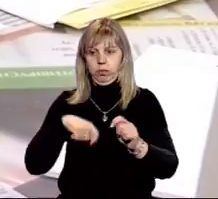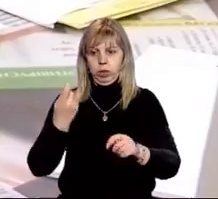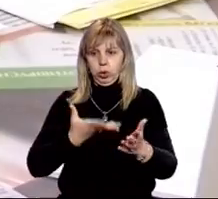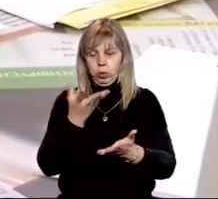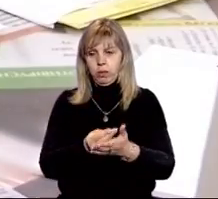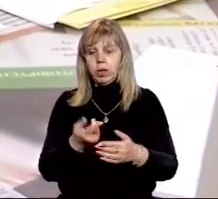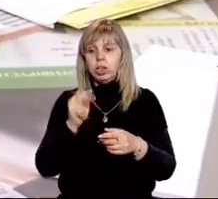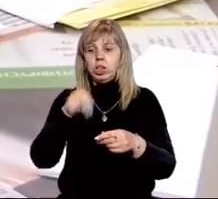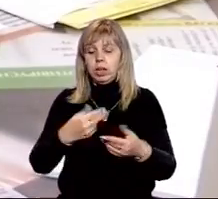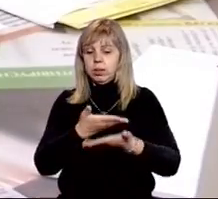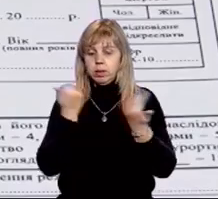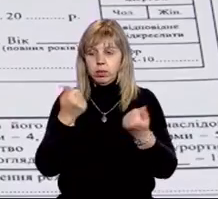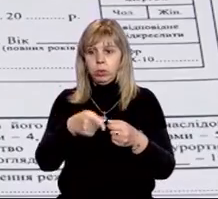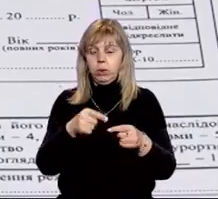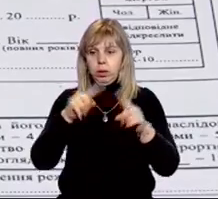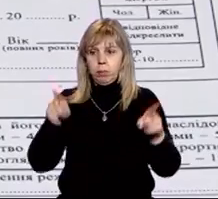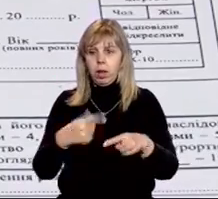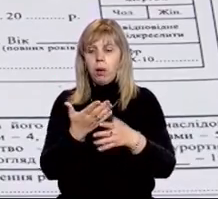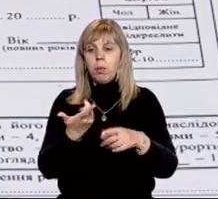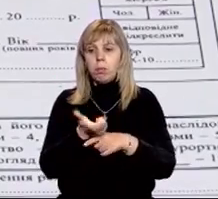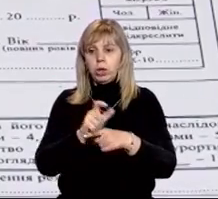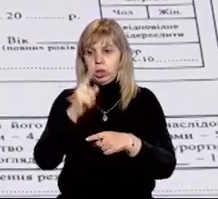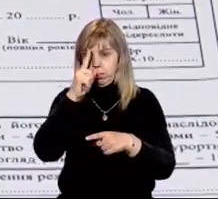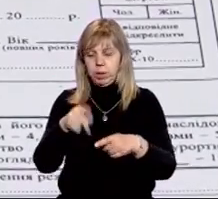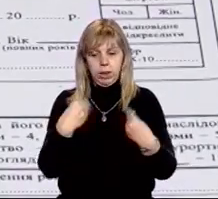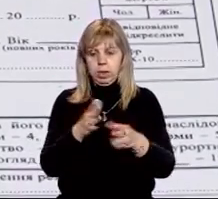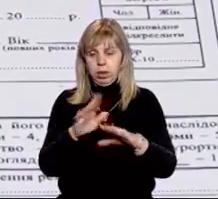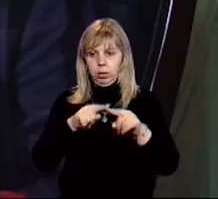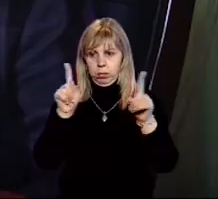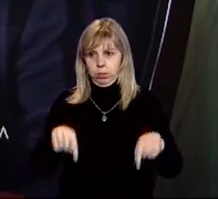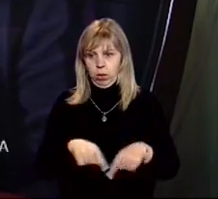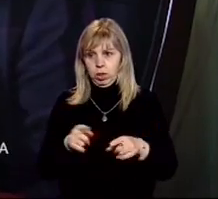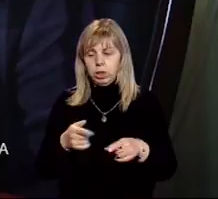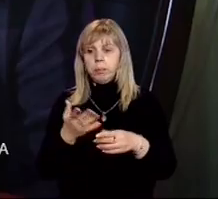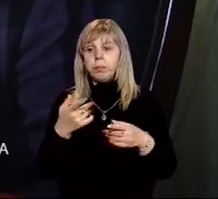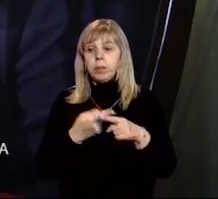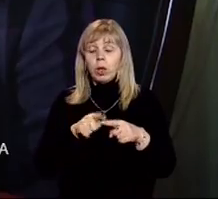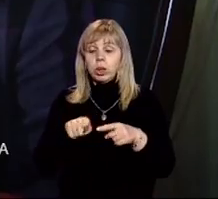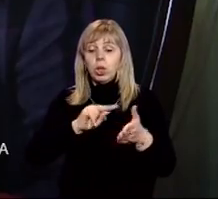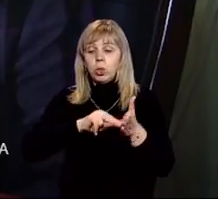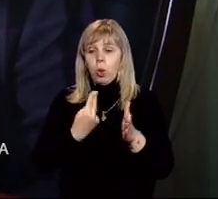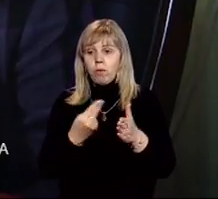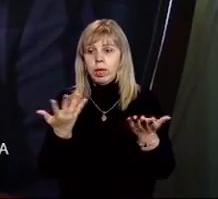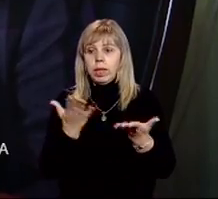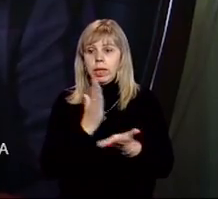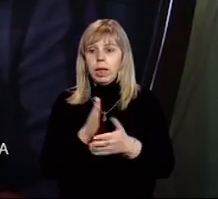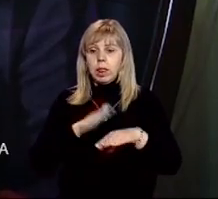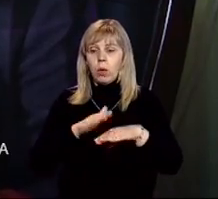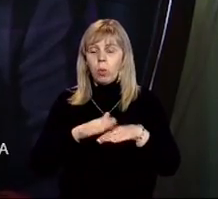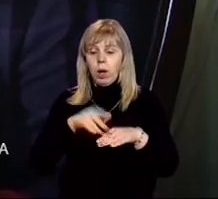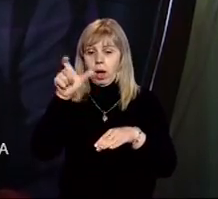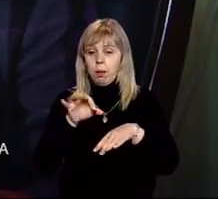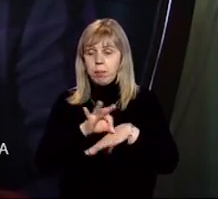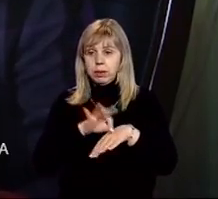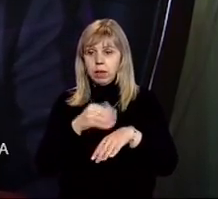Через відсутність бланків на Закарпатті більше місяця не видають лікарняні листи. Відповідно до тих довідок, які є на руках у пацієнта,